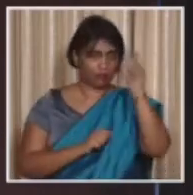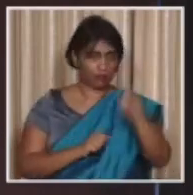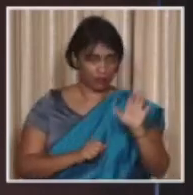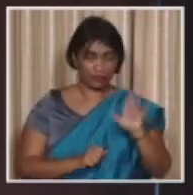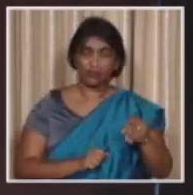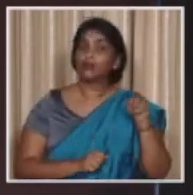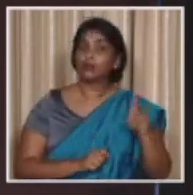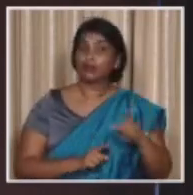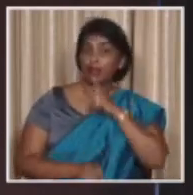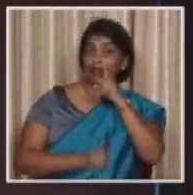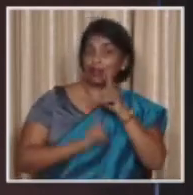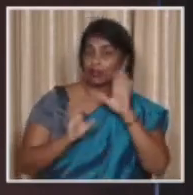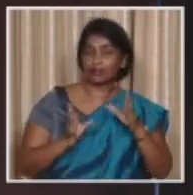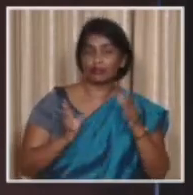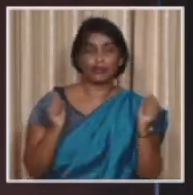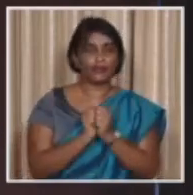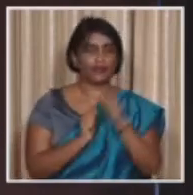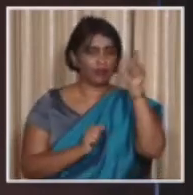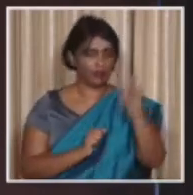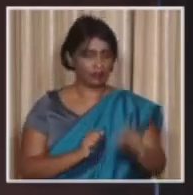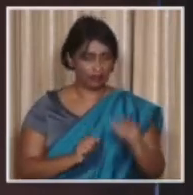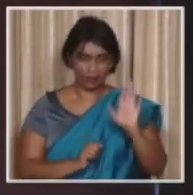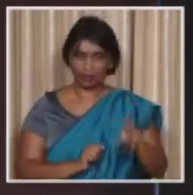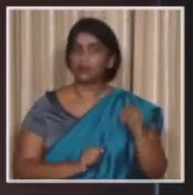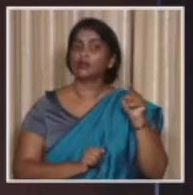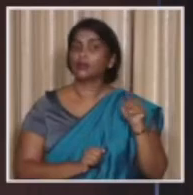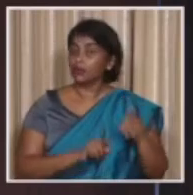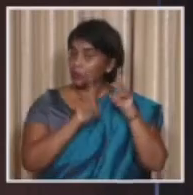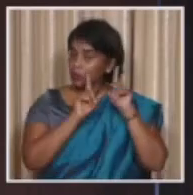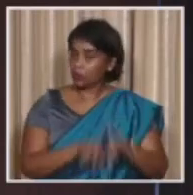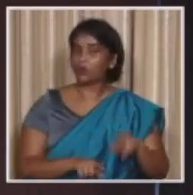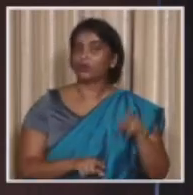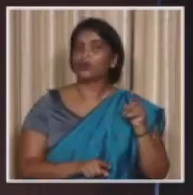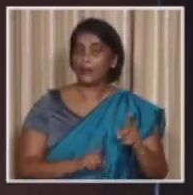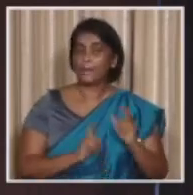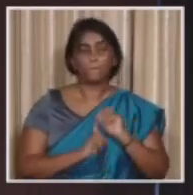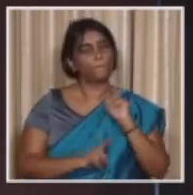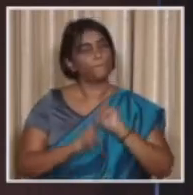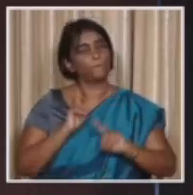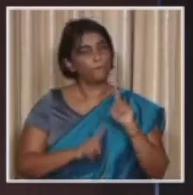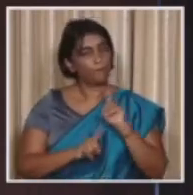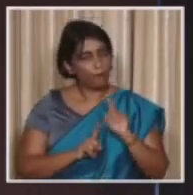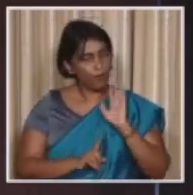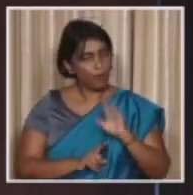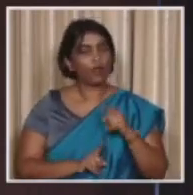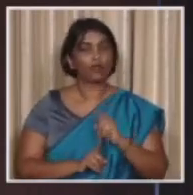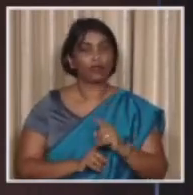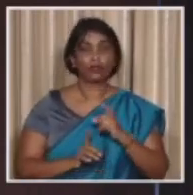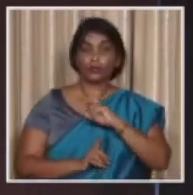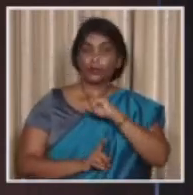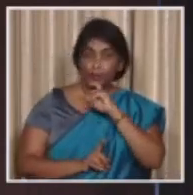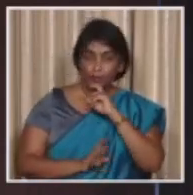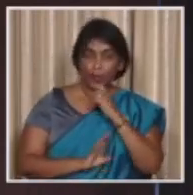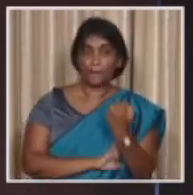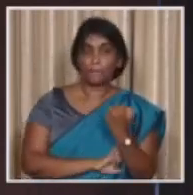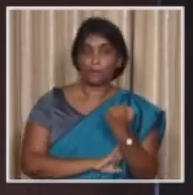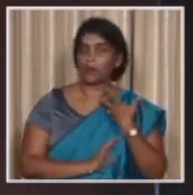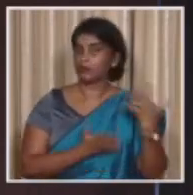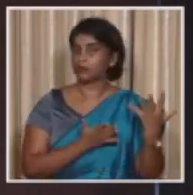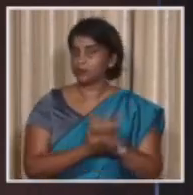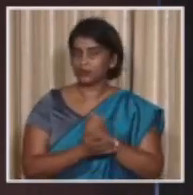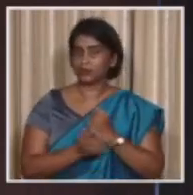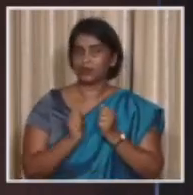තියෙනවා. කය ගහන කම්මුතුකාරයෙක් බවට පත් වෙලා තියෙනවා. ඒ වගේම පාර්ලිමේන්තුව සහ අධිකරණයේ බලය උදුරා